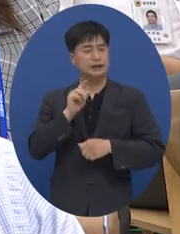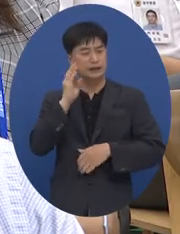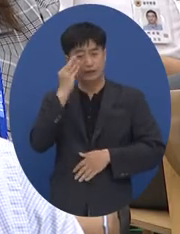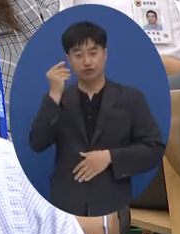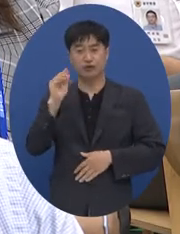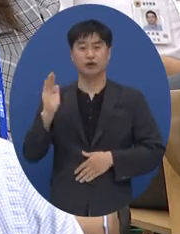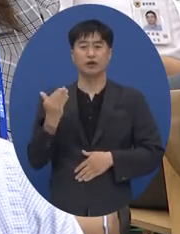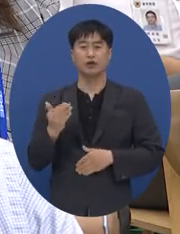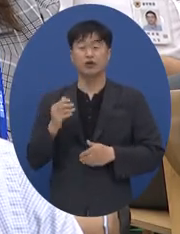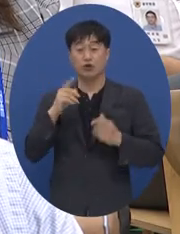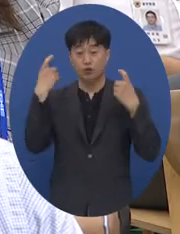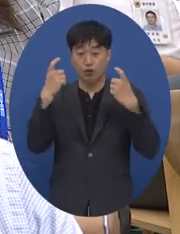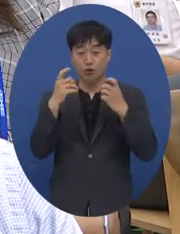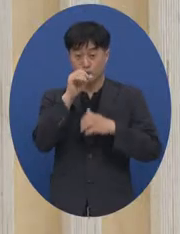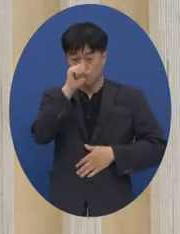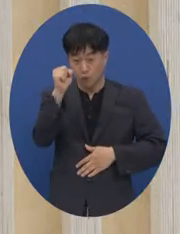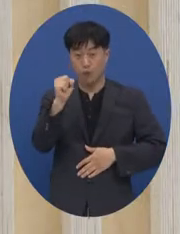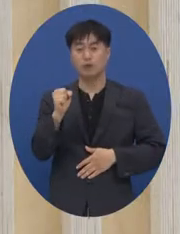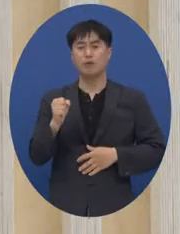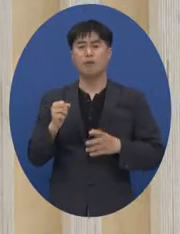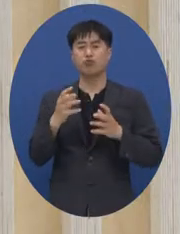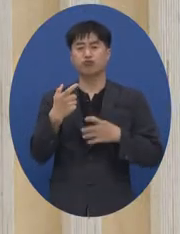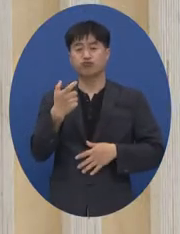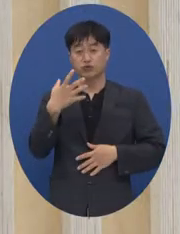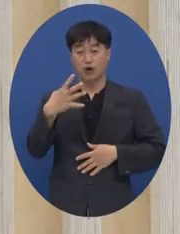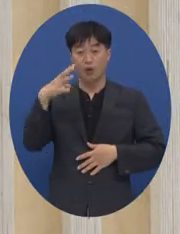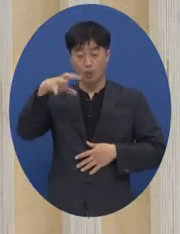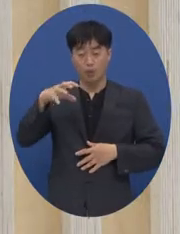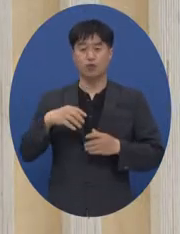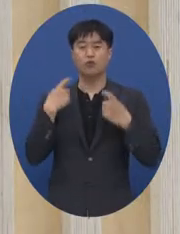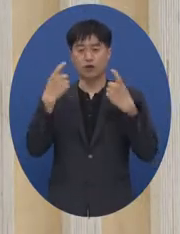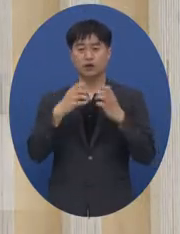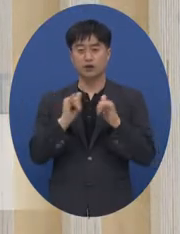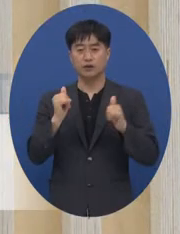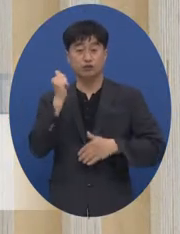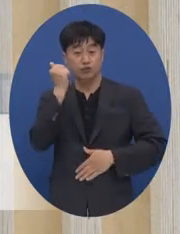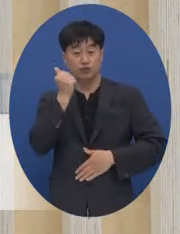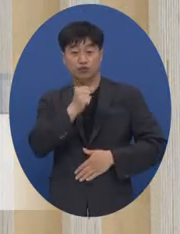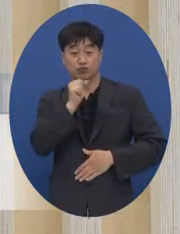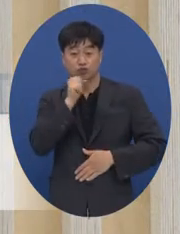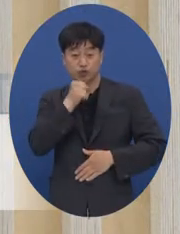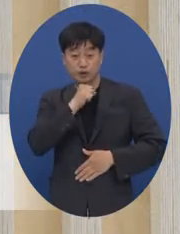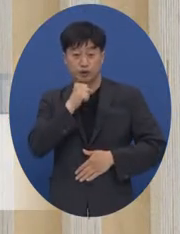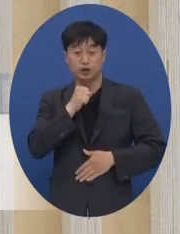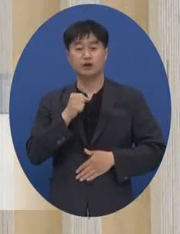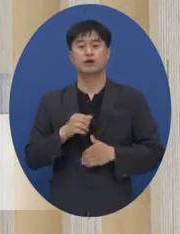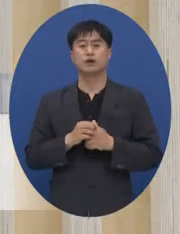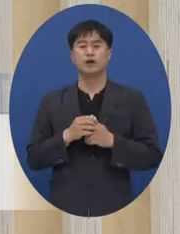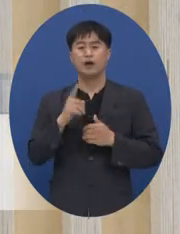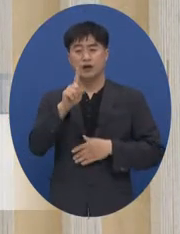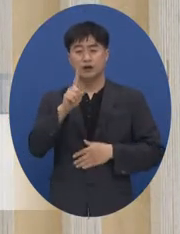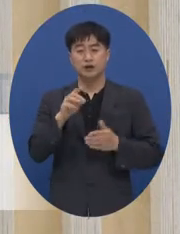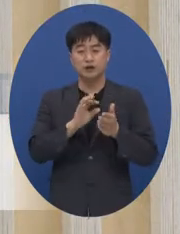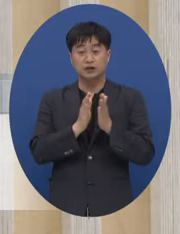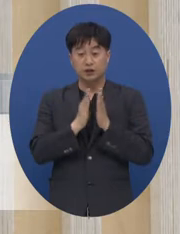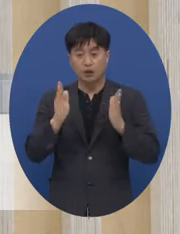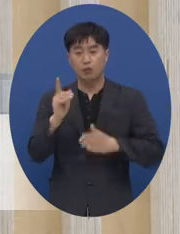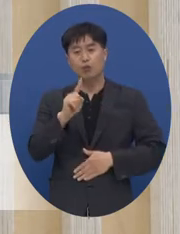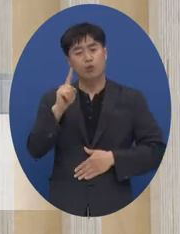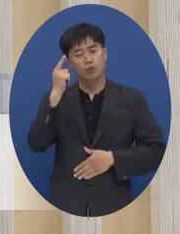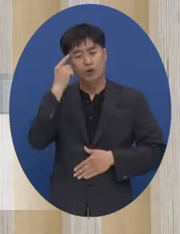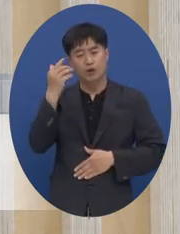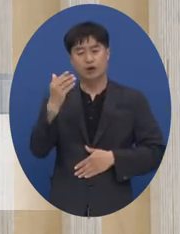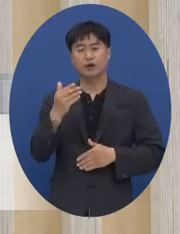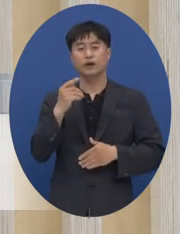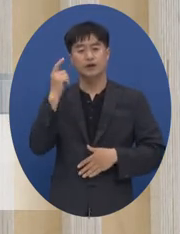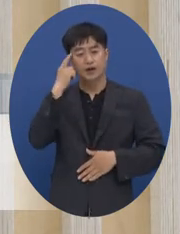사연까지 취미 생활이 자기 개발로 이어진 값진 경험을 나눴습니다. 한 가지씩을 시작해 보시는 게 어떨까 하는 생각이 들어요.